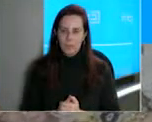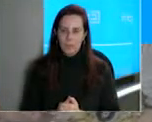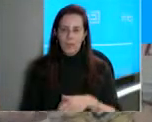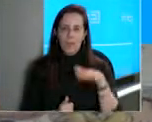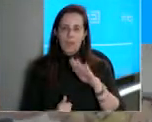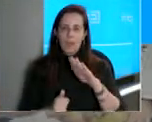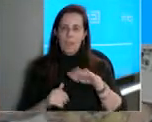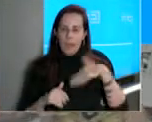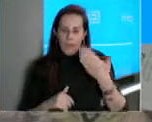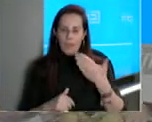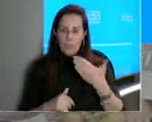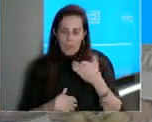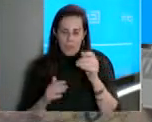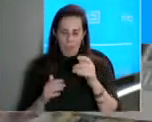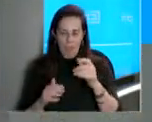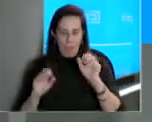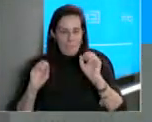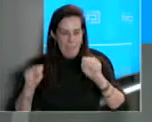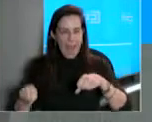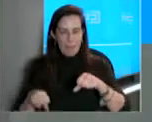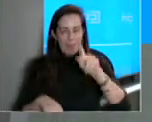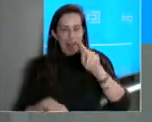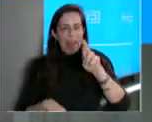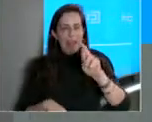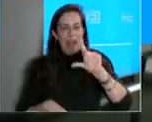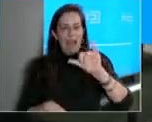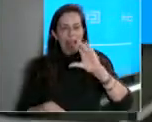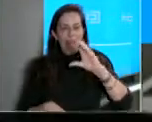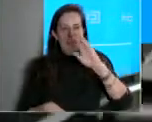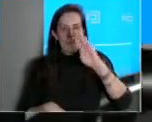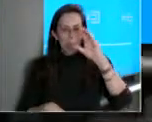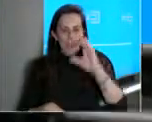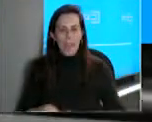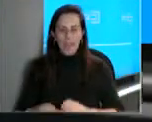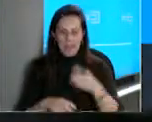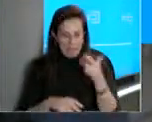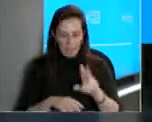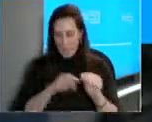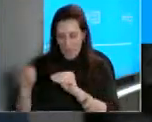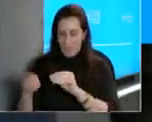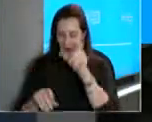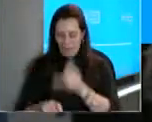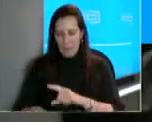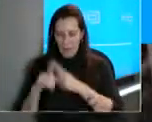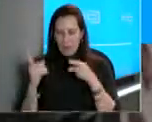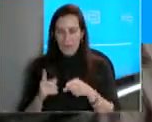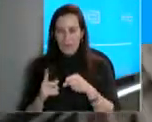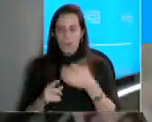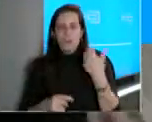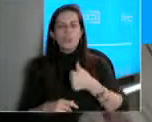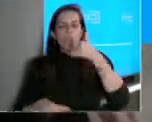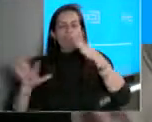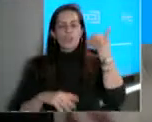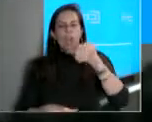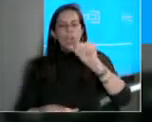גם אחרי שקרליבך נפטר, ועריכת העיתון הועברה לאריה דיסנצ'יק, מספרים שכשאשכול היה ראש